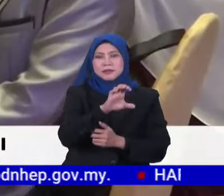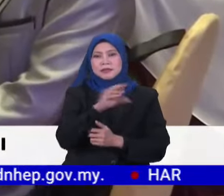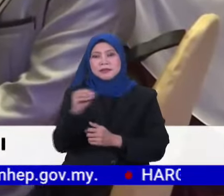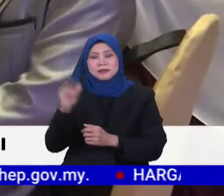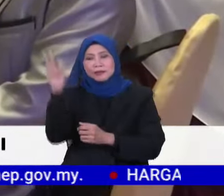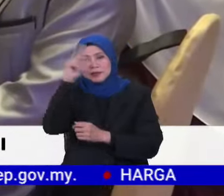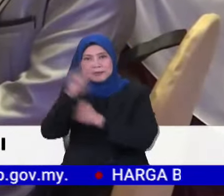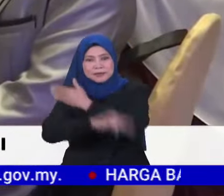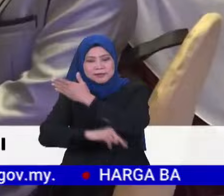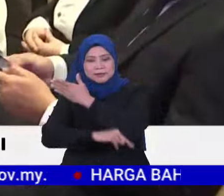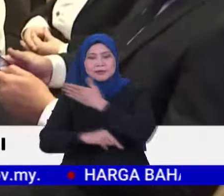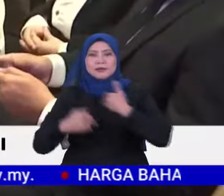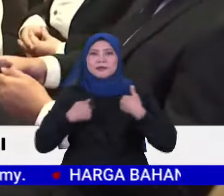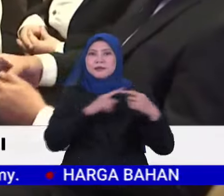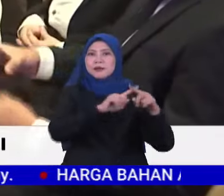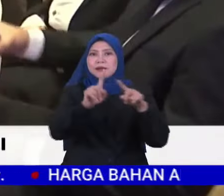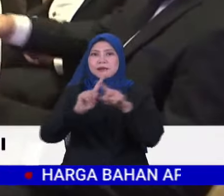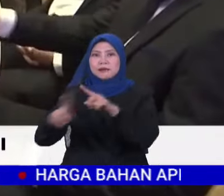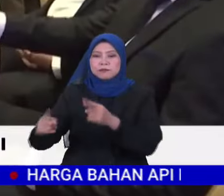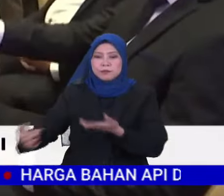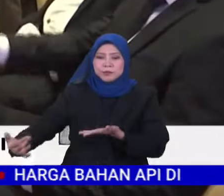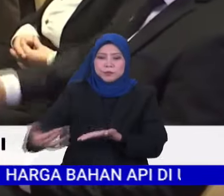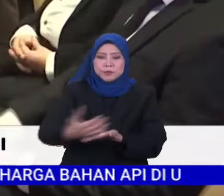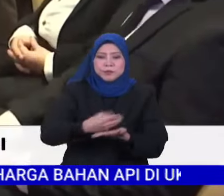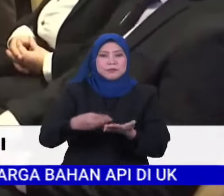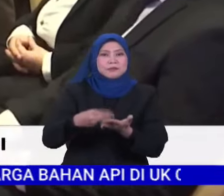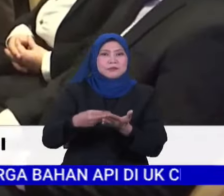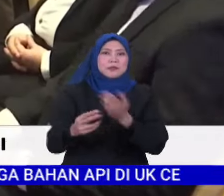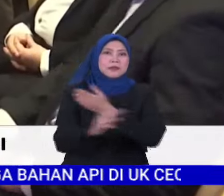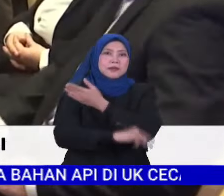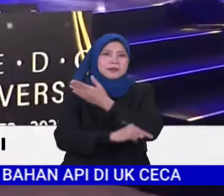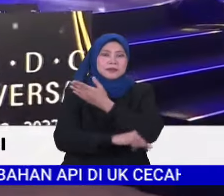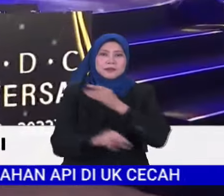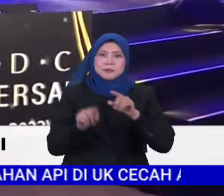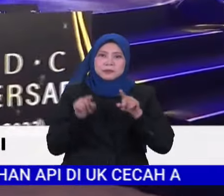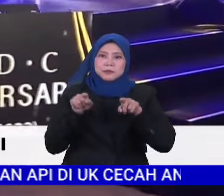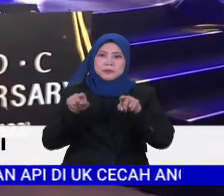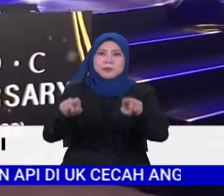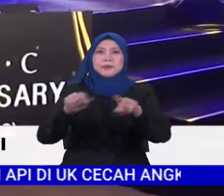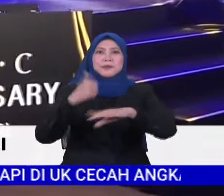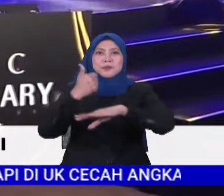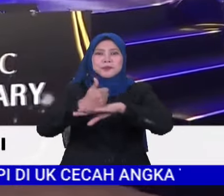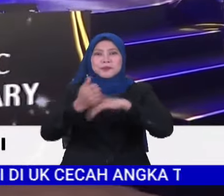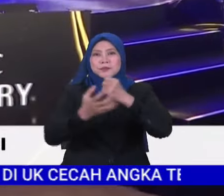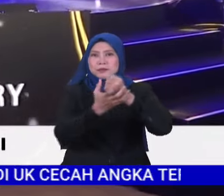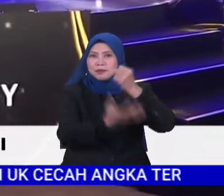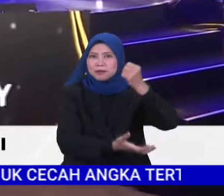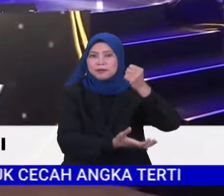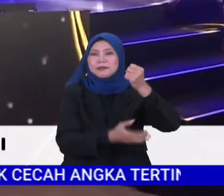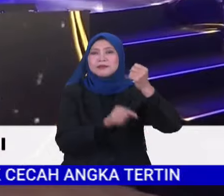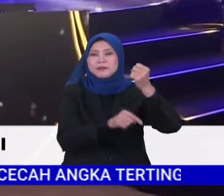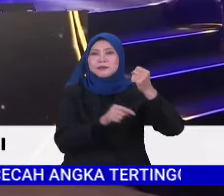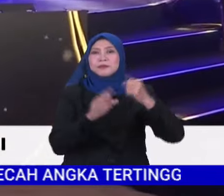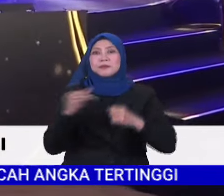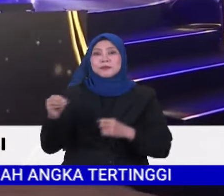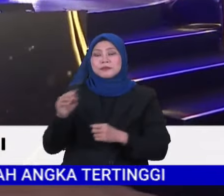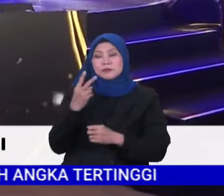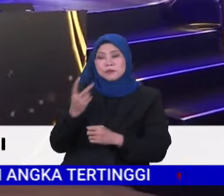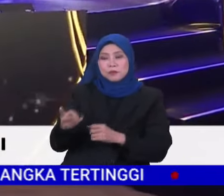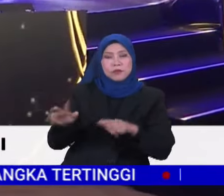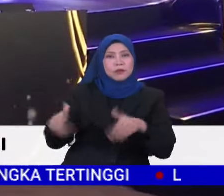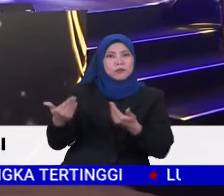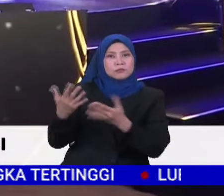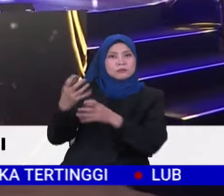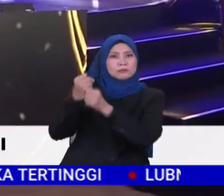negeri dalam memperbaikan aliran pendapatan negeri selari dengan usaha untuk menumbuhkan dana berdaulat ujarnya melihat